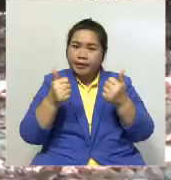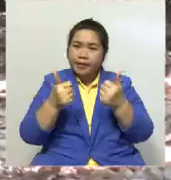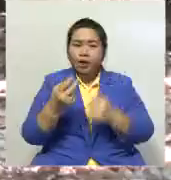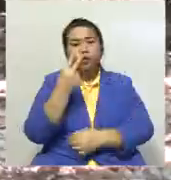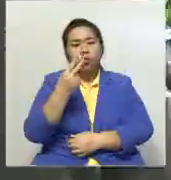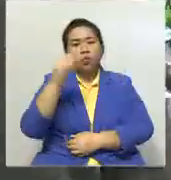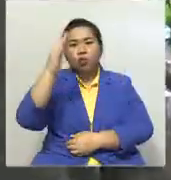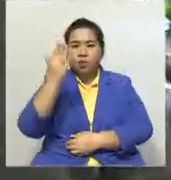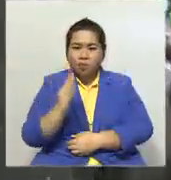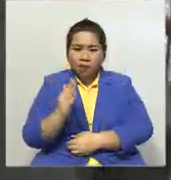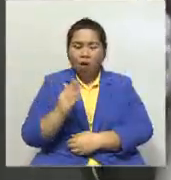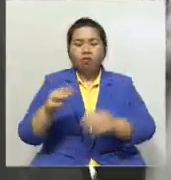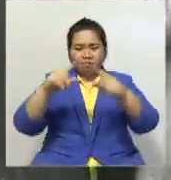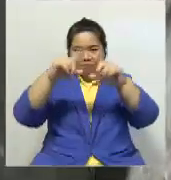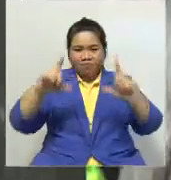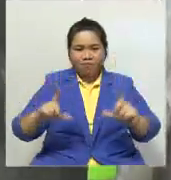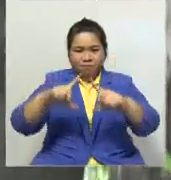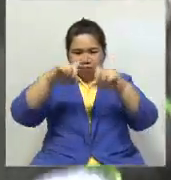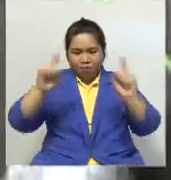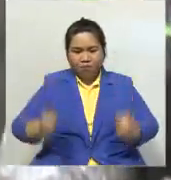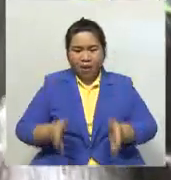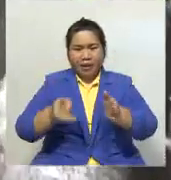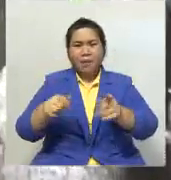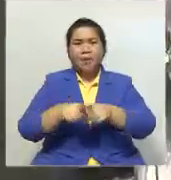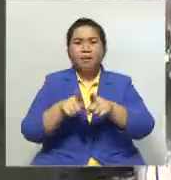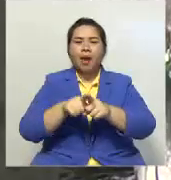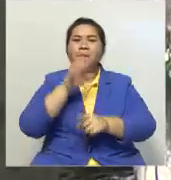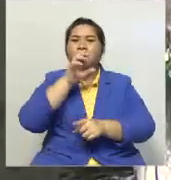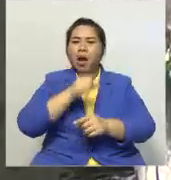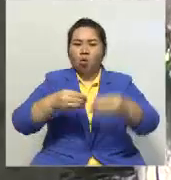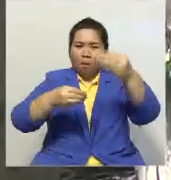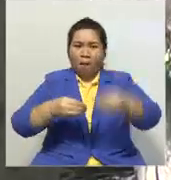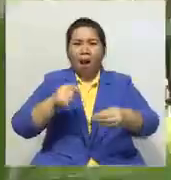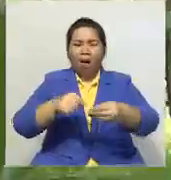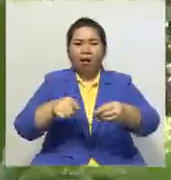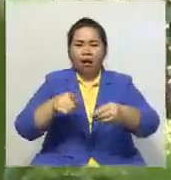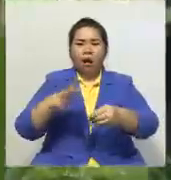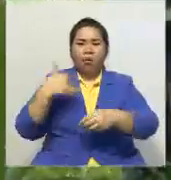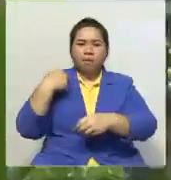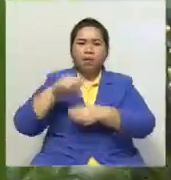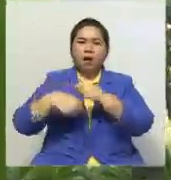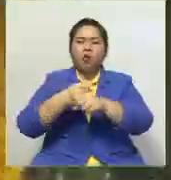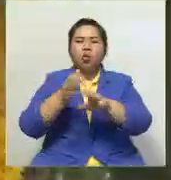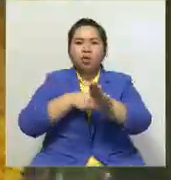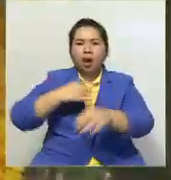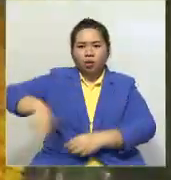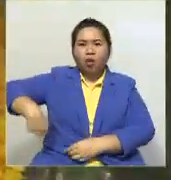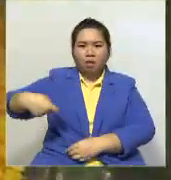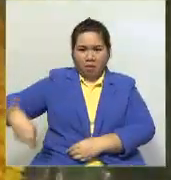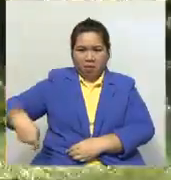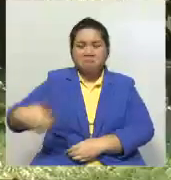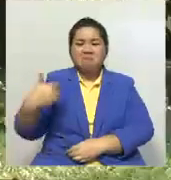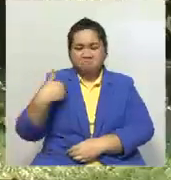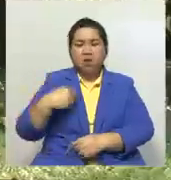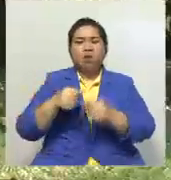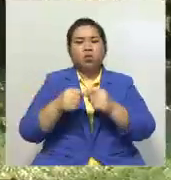มใบเสมาจุดบอกเขตแดนของวัดในสมัยก่อนค่ะแล้วก็ศาสนสถานสมัยขอมอายุราวกว่าพันปีบรรยากาศภาย